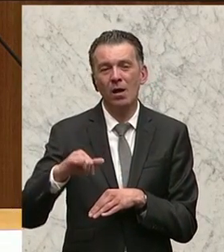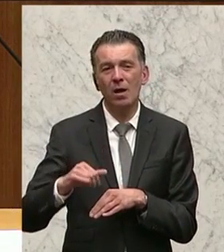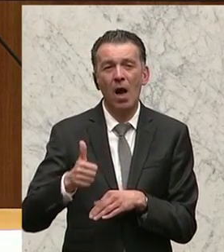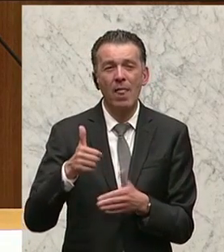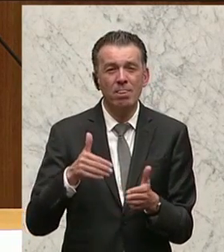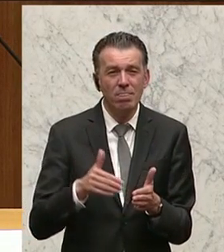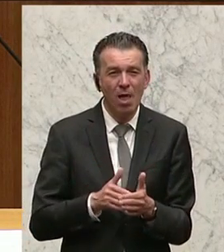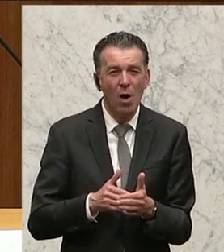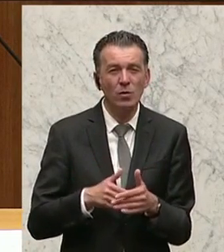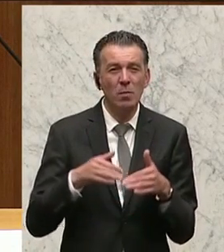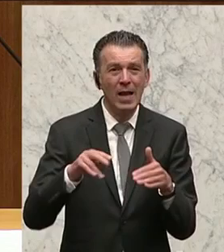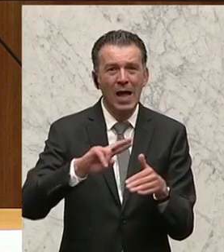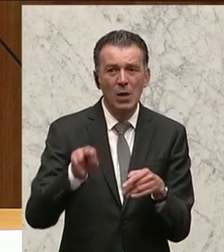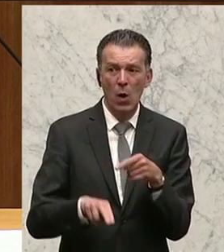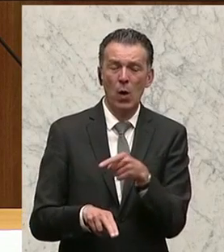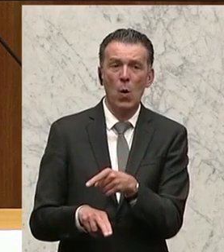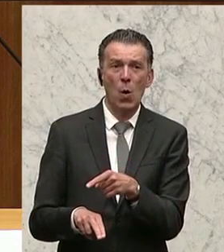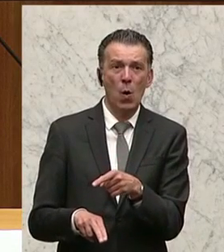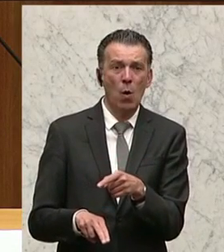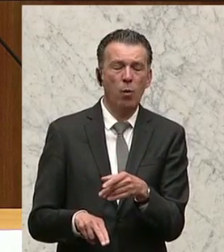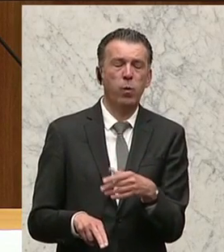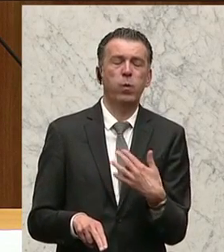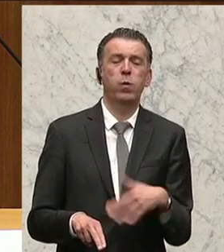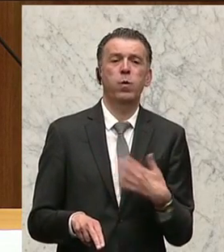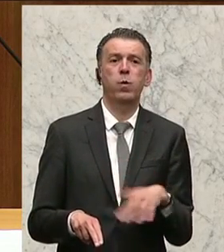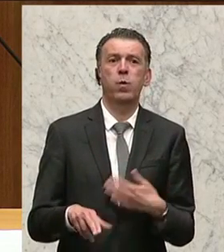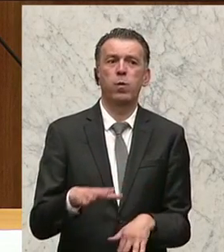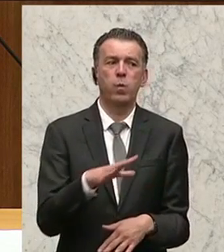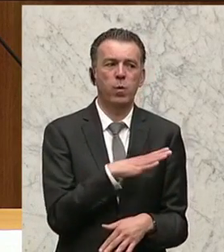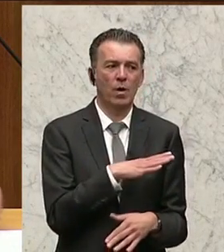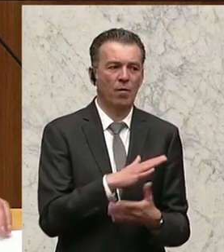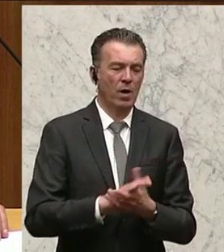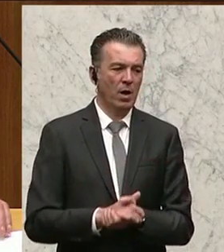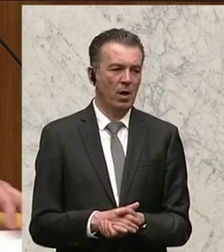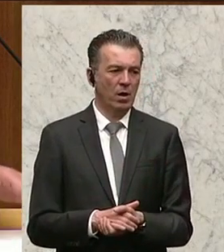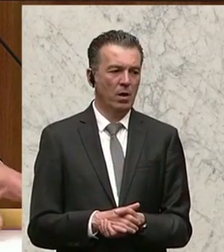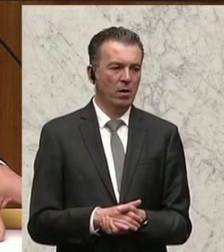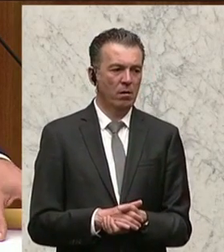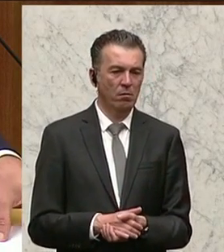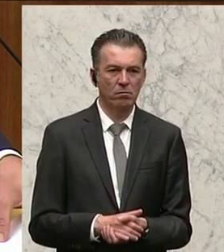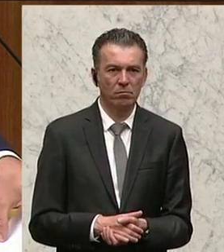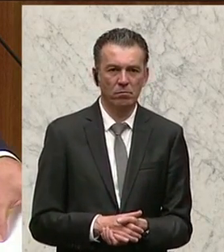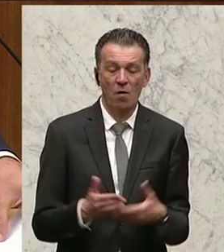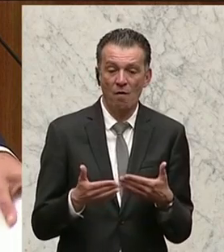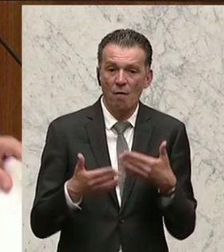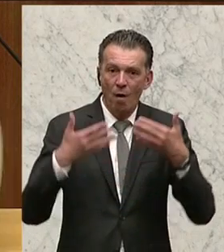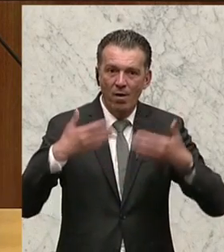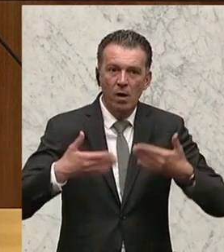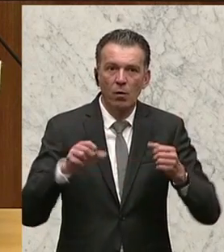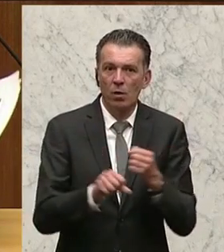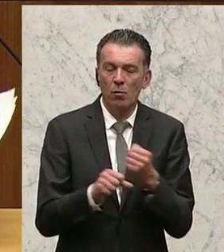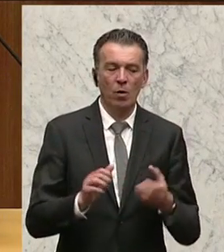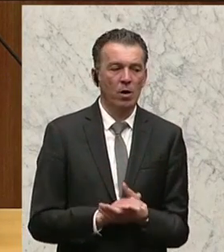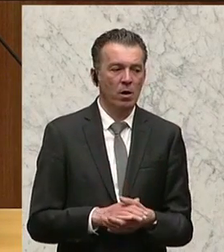1.000 Milliarden Euro, ein Gefahren- und Risikopotenzial in sich birgt, das ja de facto unkalkulierbar ist. Und wir